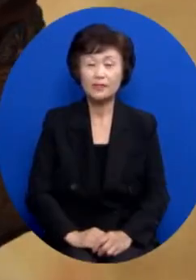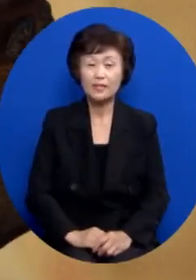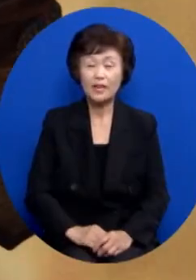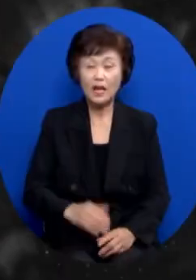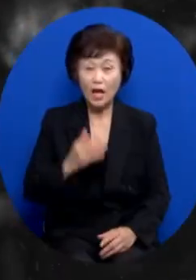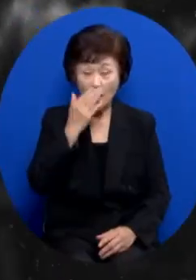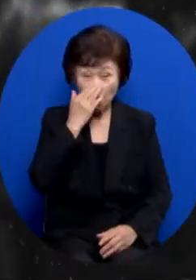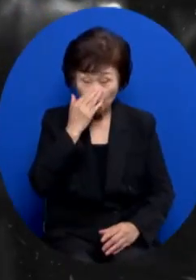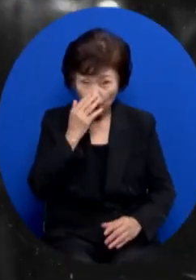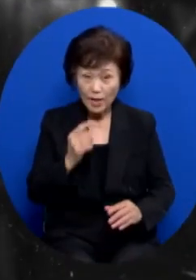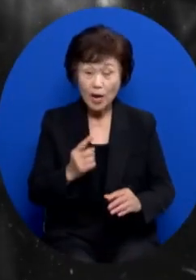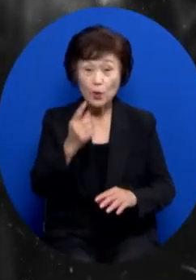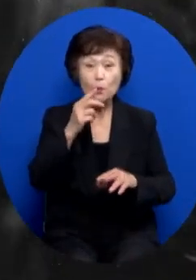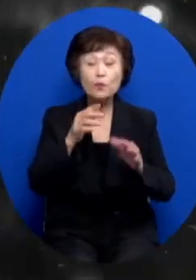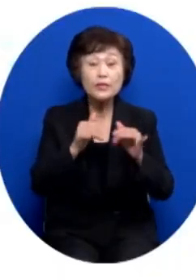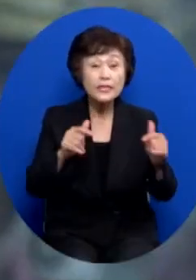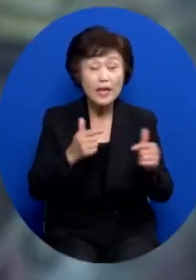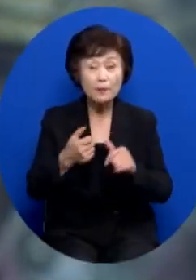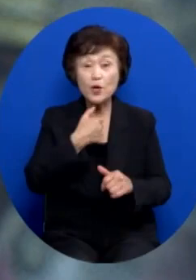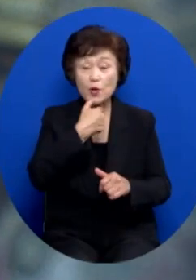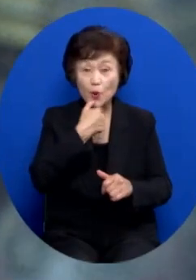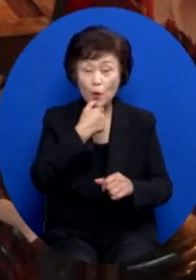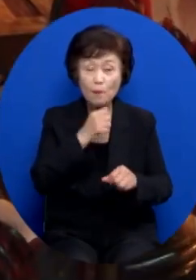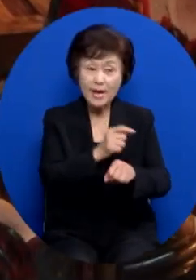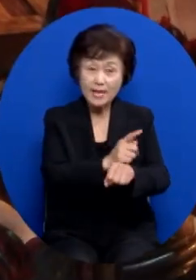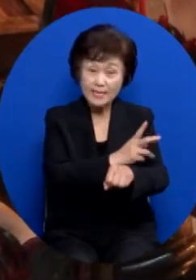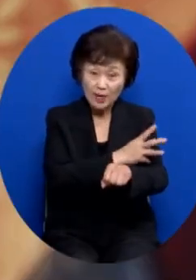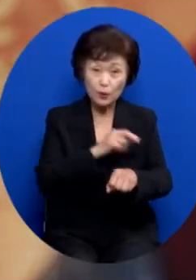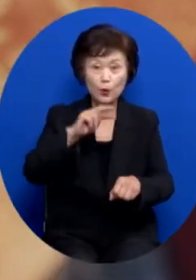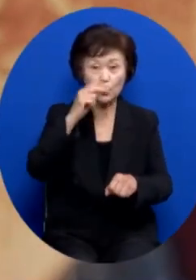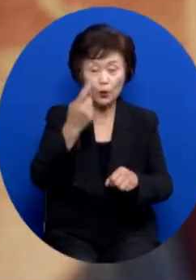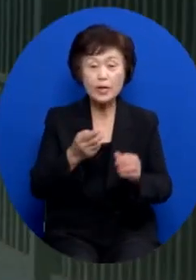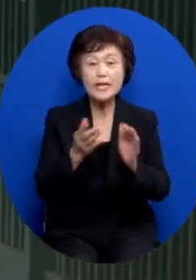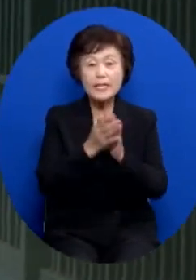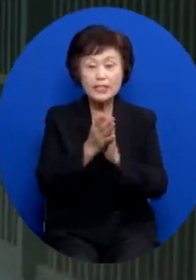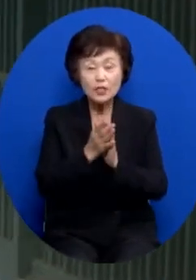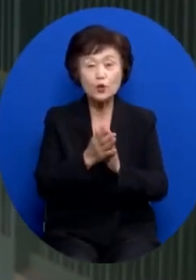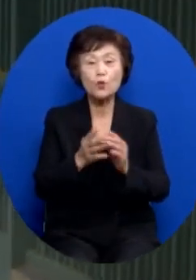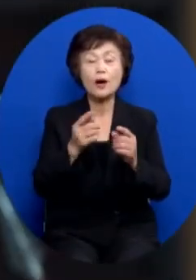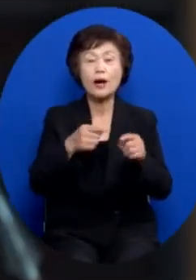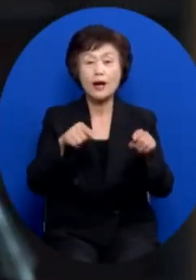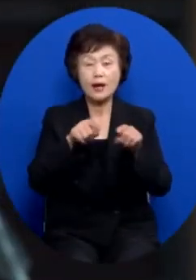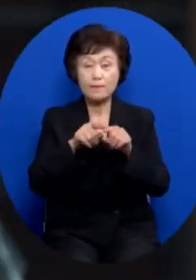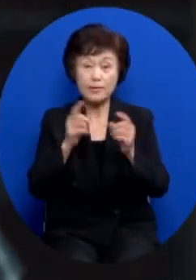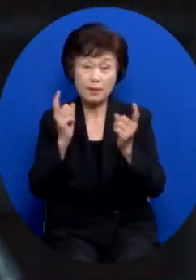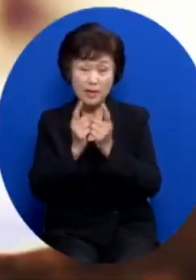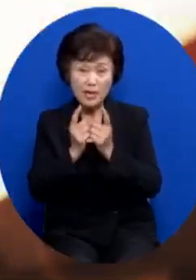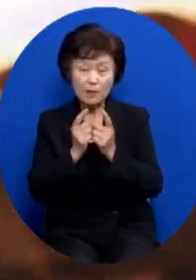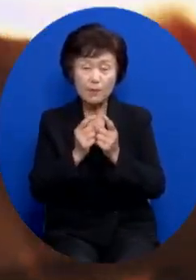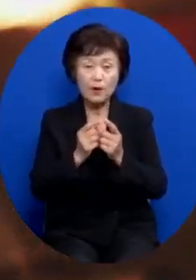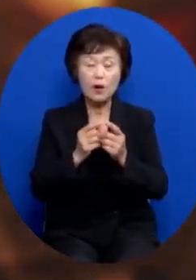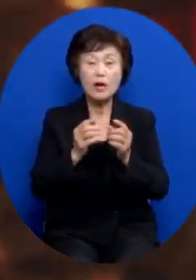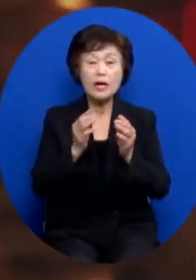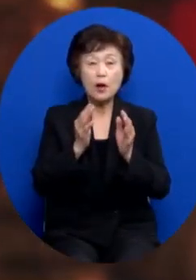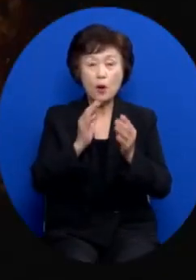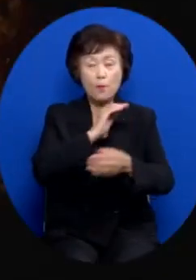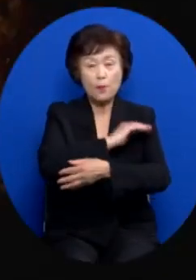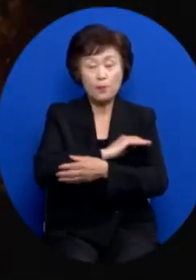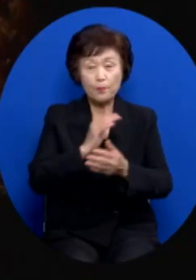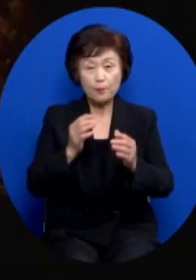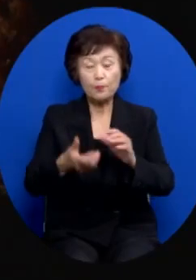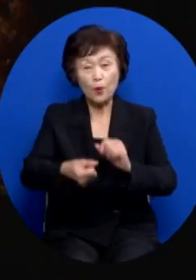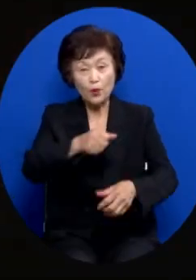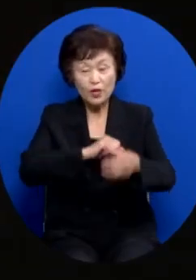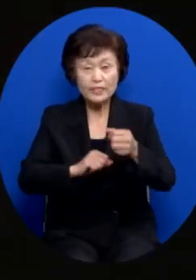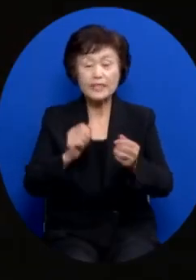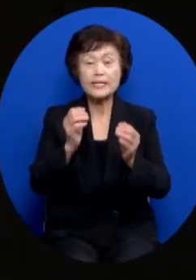유대 귀족인 베너가 로마 장교로 돌아온 친구 메셀라와 재회하며 본격적인 이야기가 펼쳐집니다.